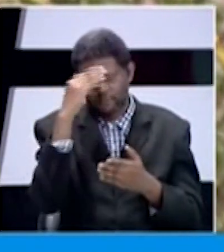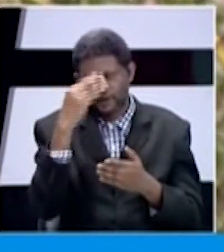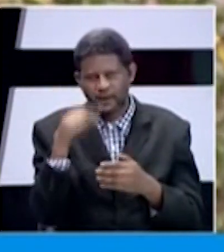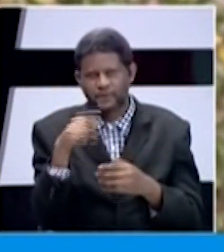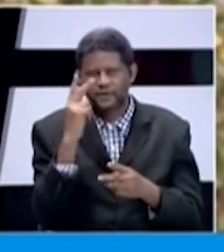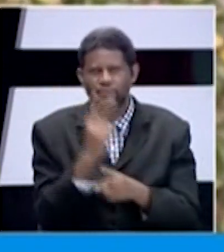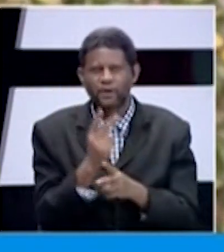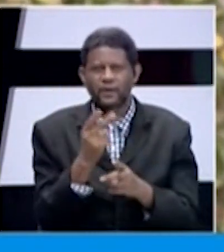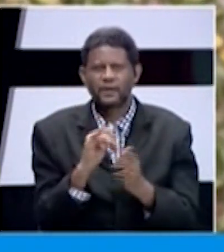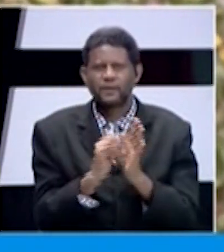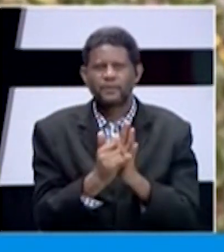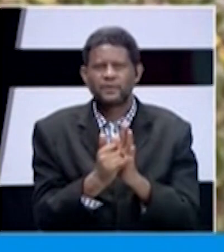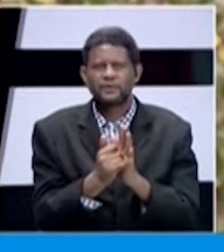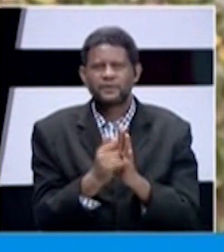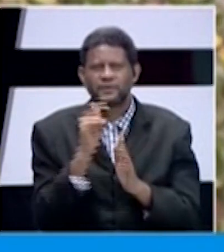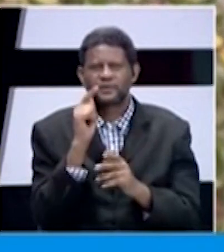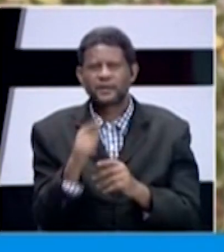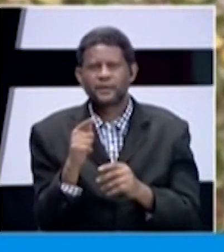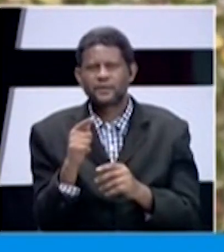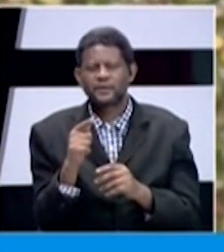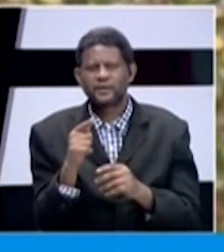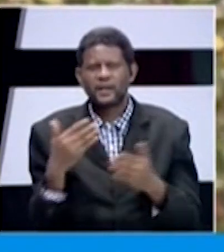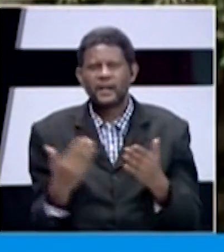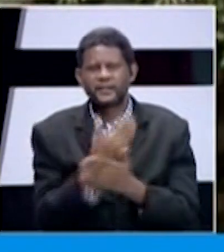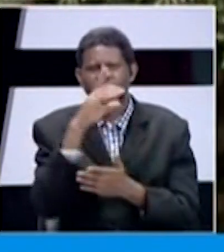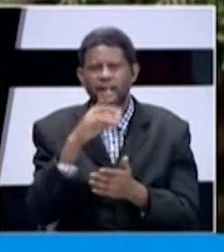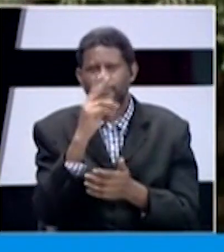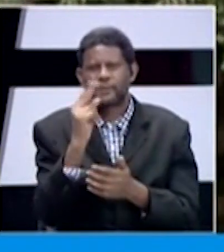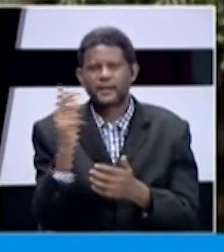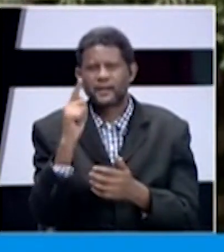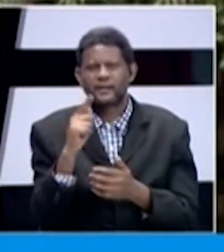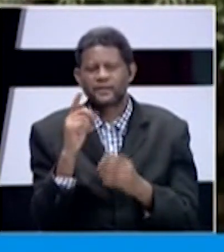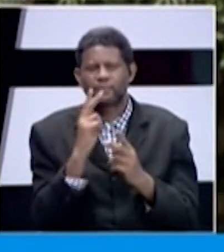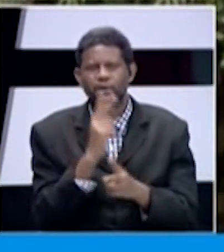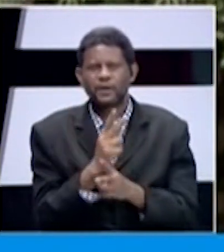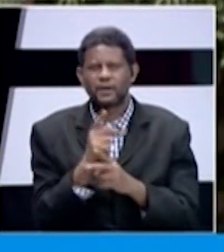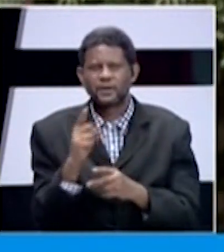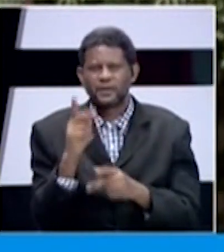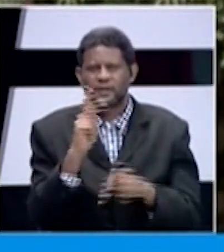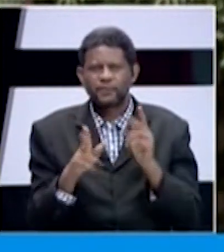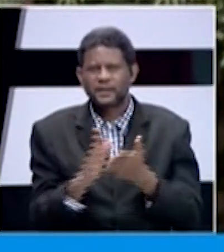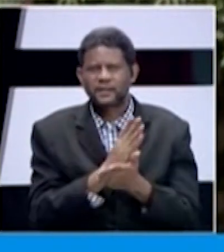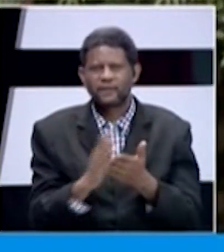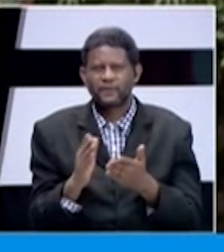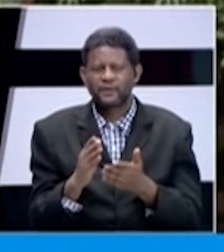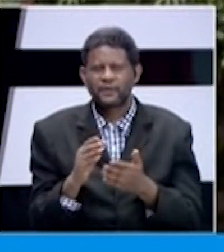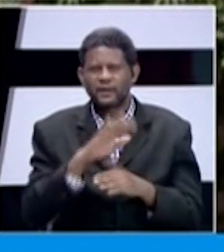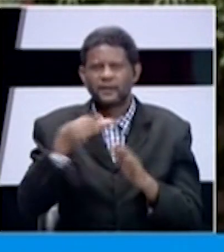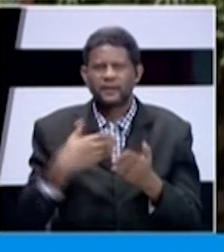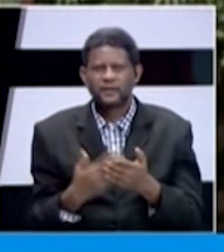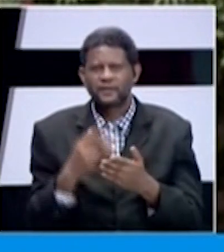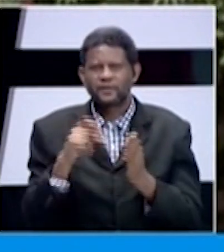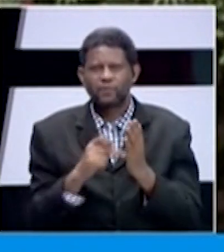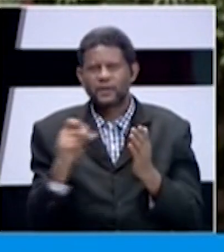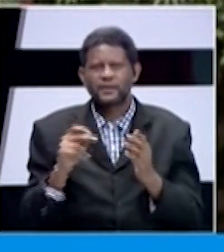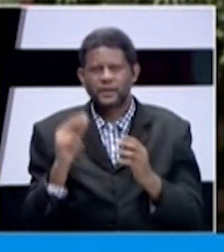قاعة كابزي حدش كابيني نصبه زيو هزوي زفلت أو سنتات موسان تساعد فيها هزوي مقفتار طالع لون تديمقراطية وبحلنا